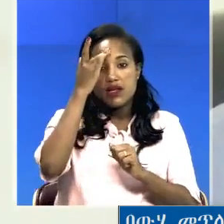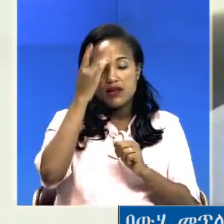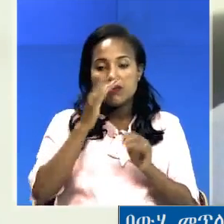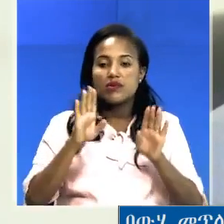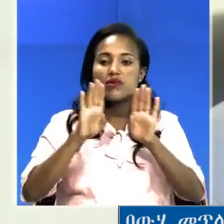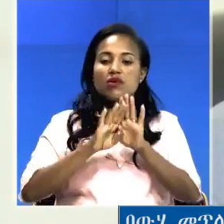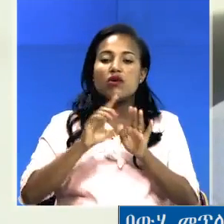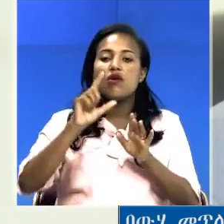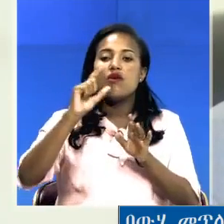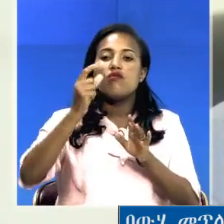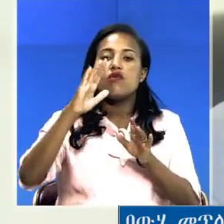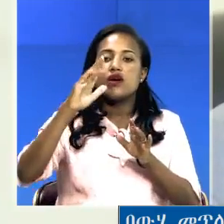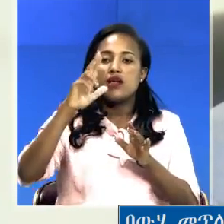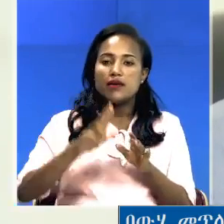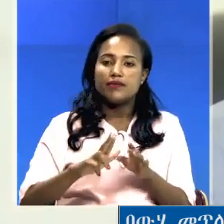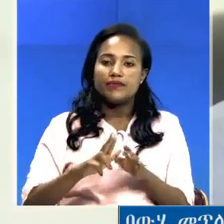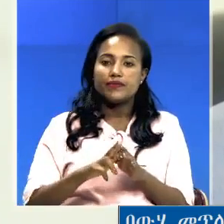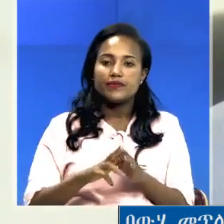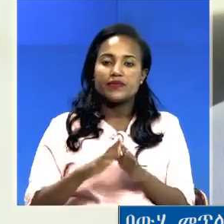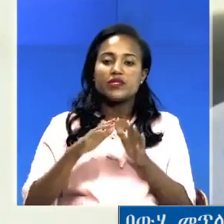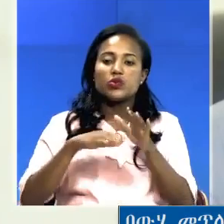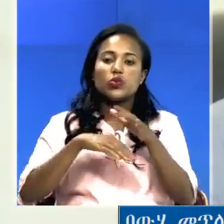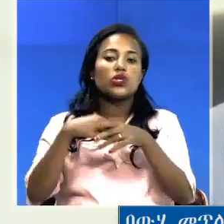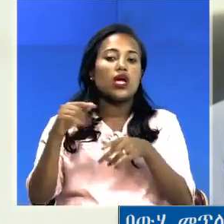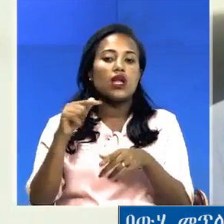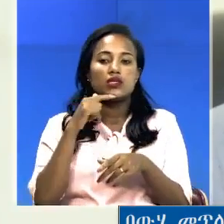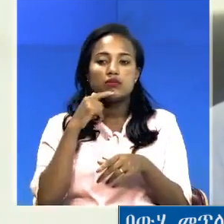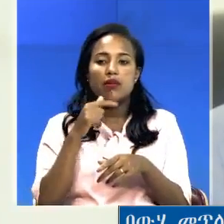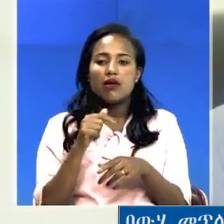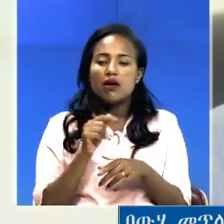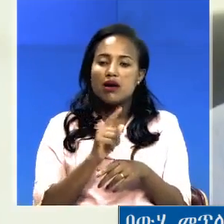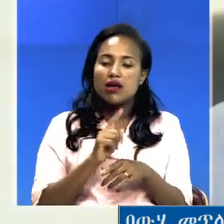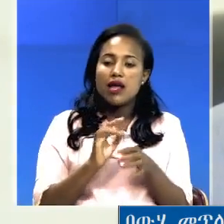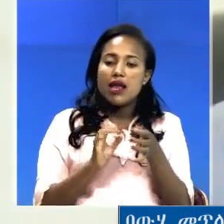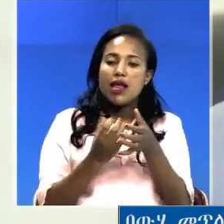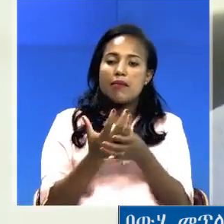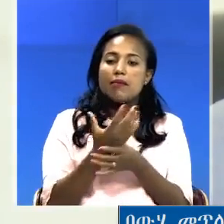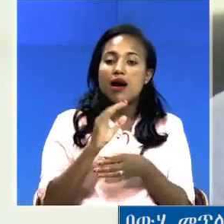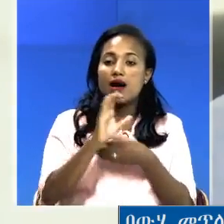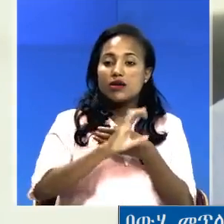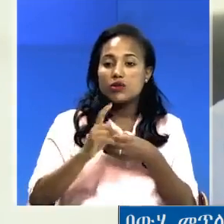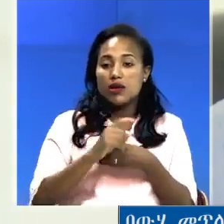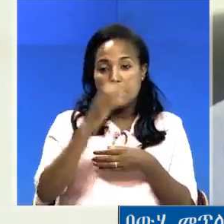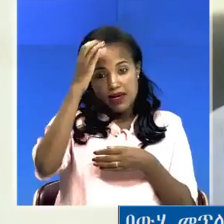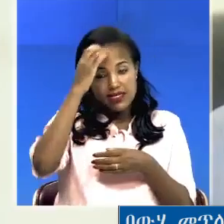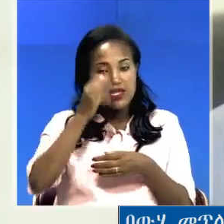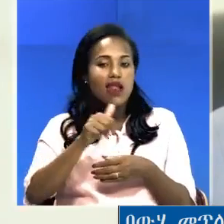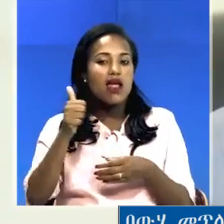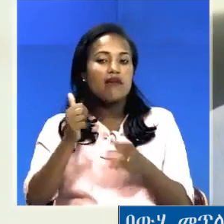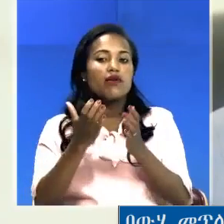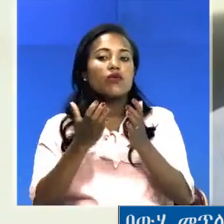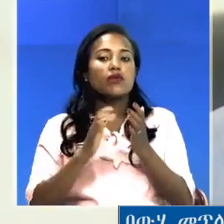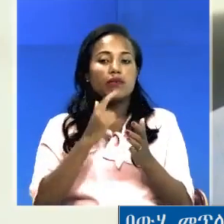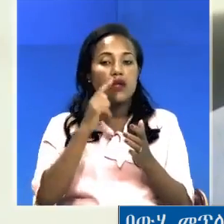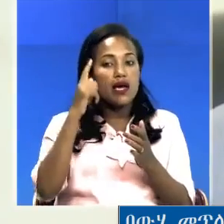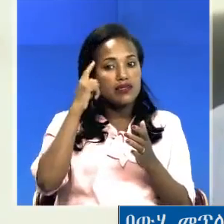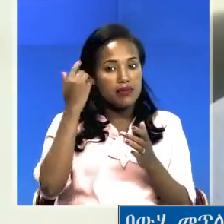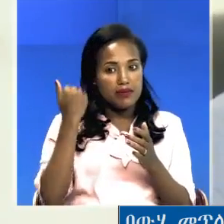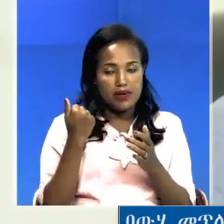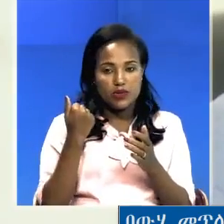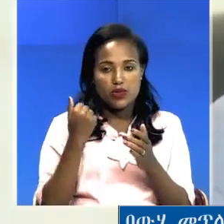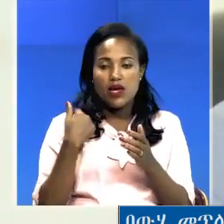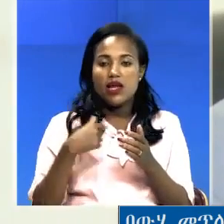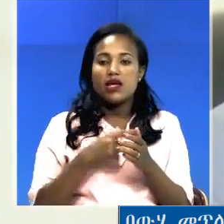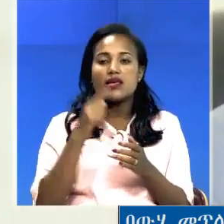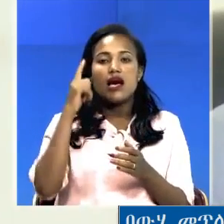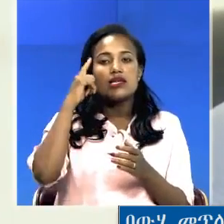ፎገራን ተለቃለ ሲባል ፎገራ በጣም ለማገር ስለሆነ መንግስት ለሌላ ፈልጎታል የሚል ሐሳብ ነው የነበራቸው። ለኛ አስዋል